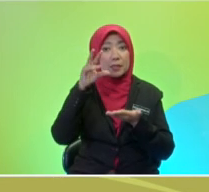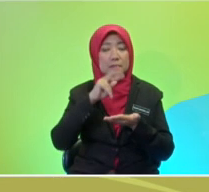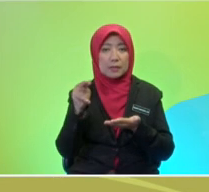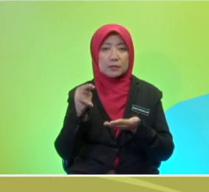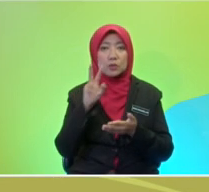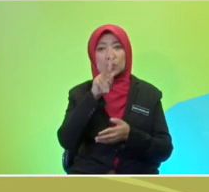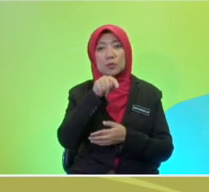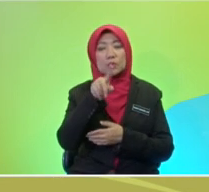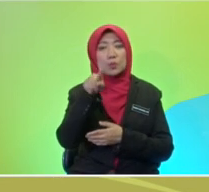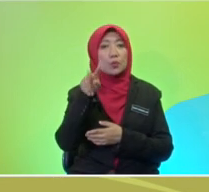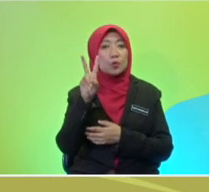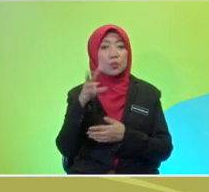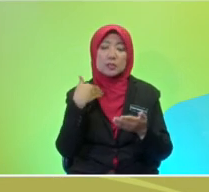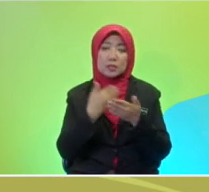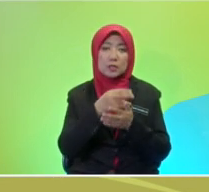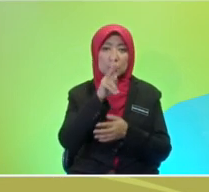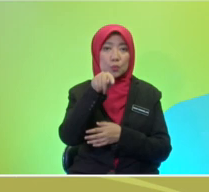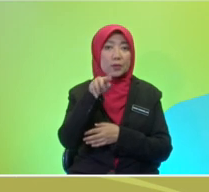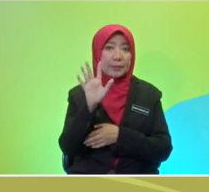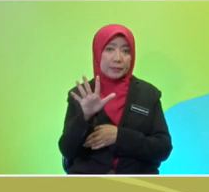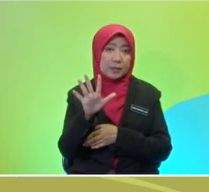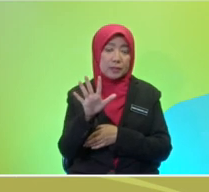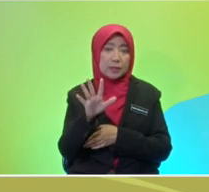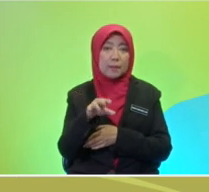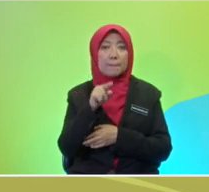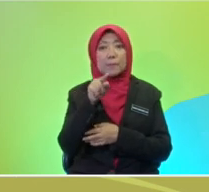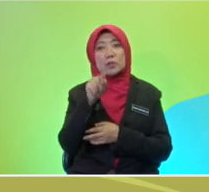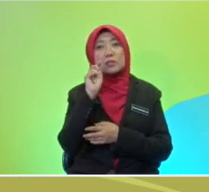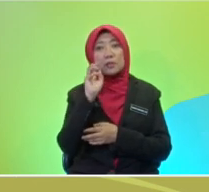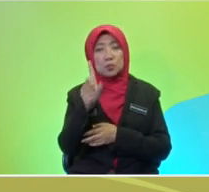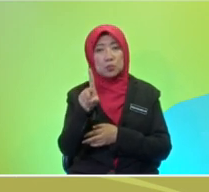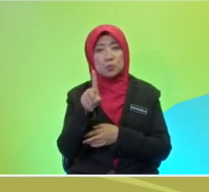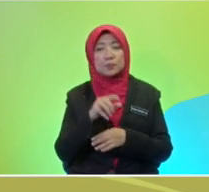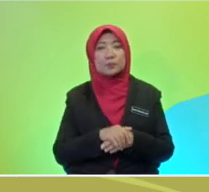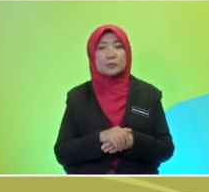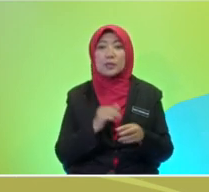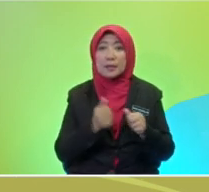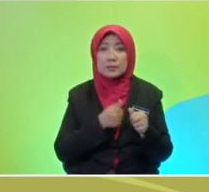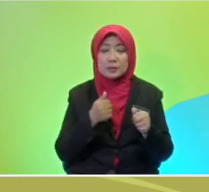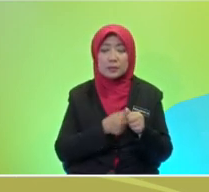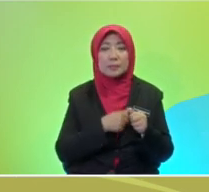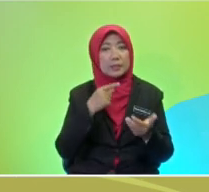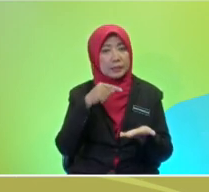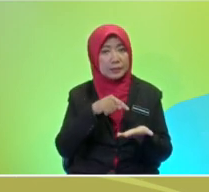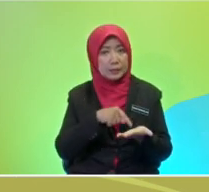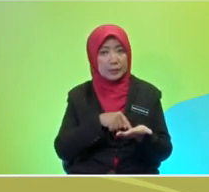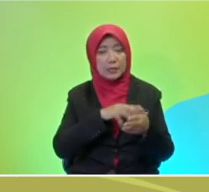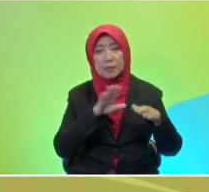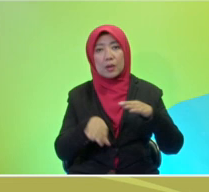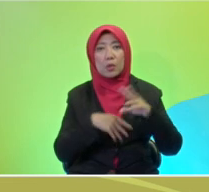satu puluhan 2 sehingga 285 perpuluhan satu oke setiap pembelajaran ini adalah di bawah tajuk